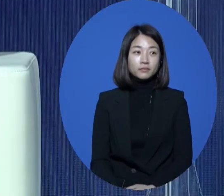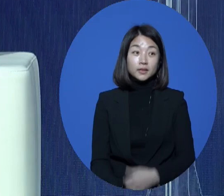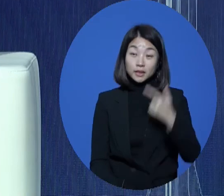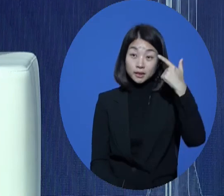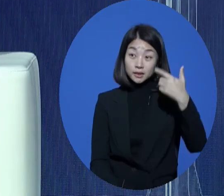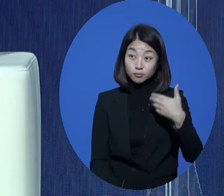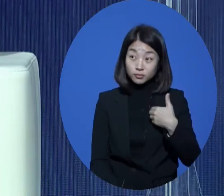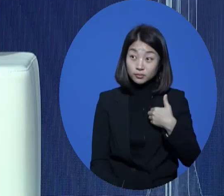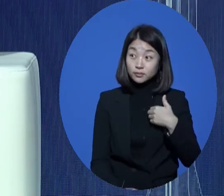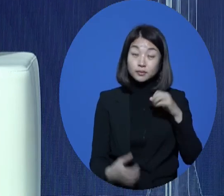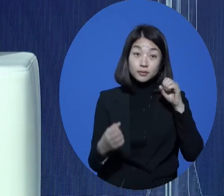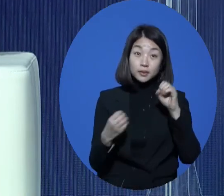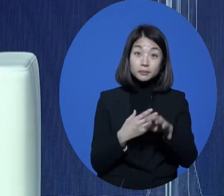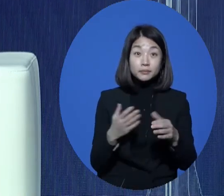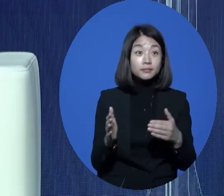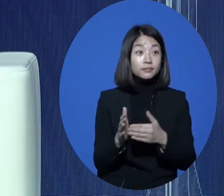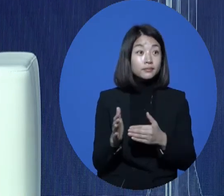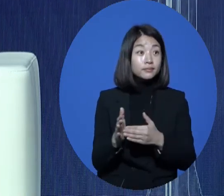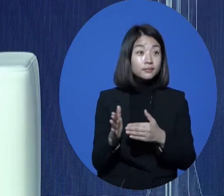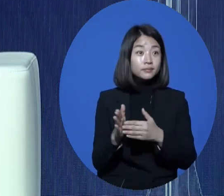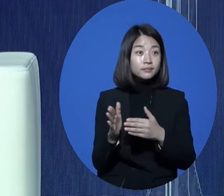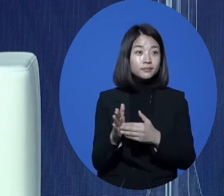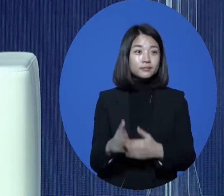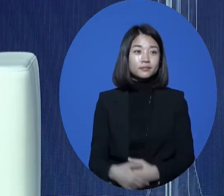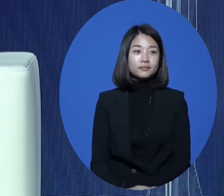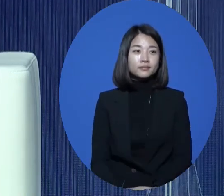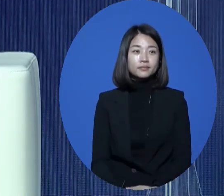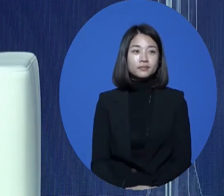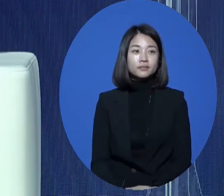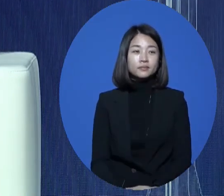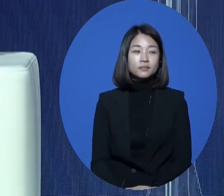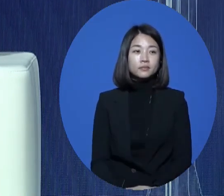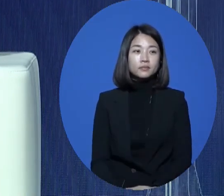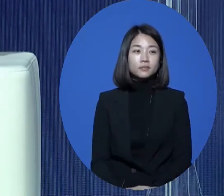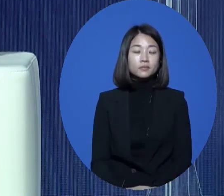질문에 대한 답변이 좀 되셨을까요? 네.